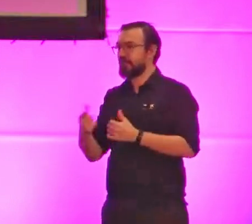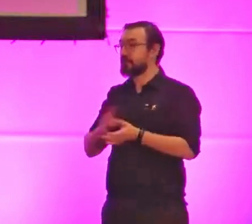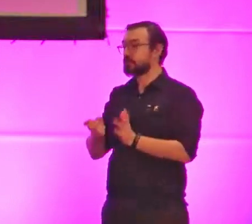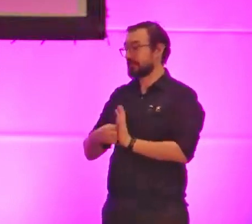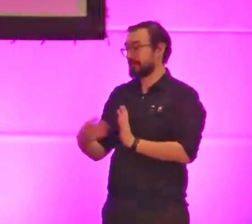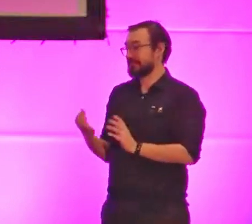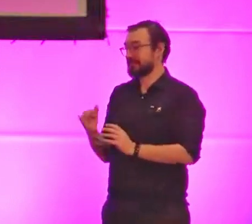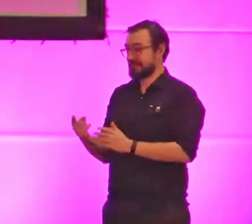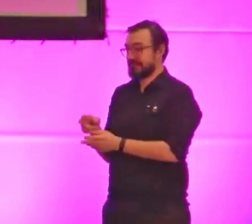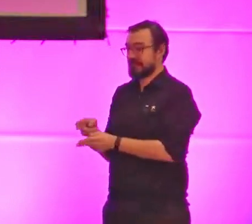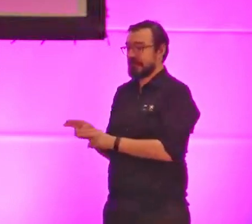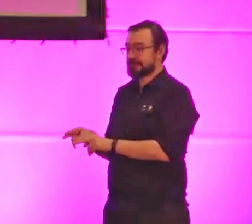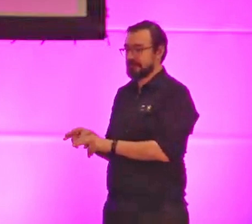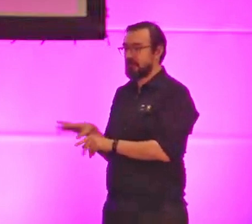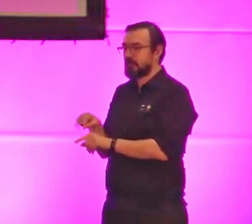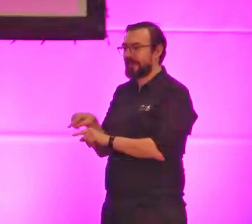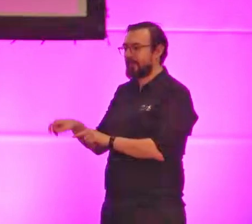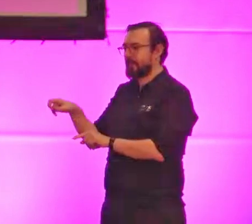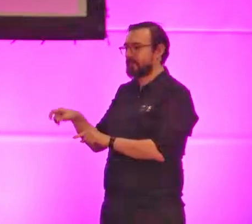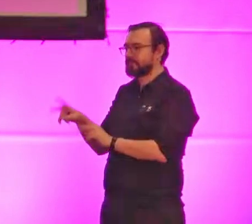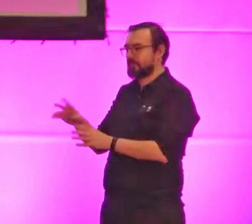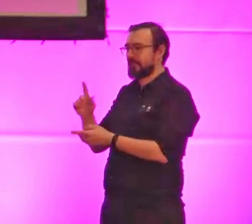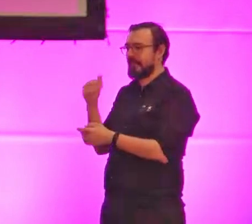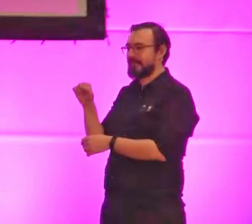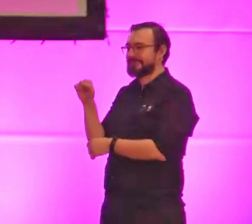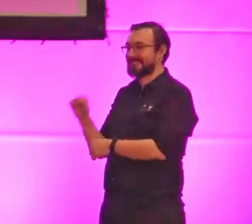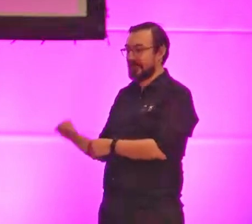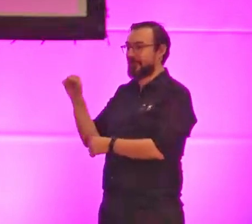civilrättslig rättegång så kan den som då stämmer